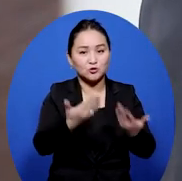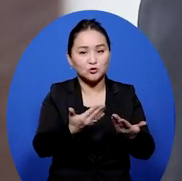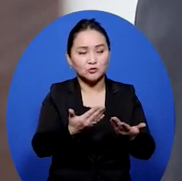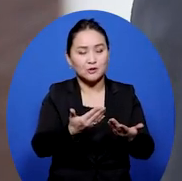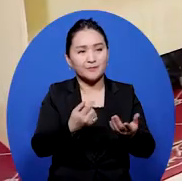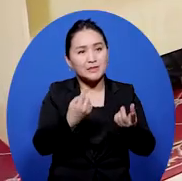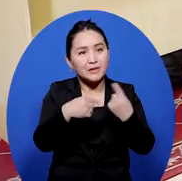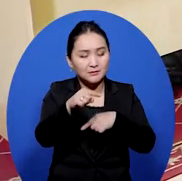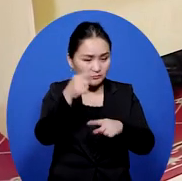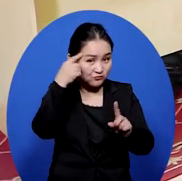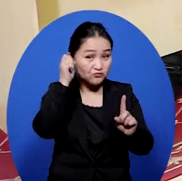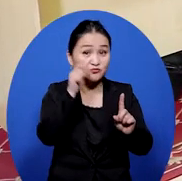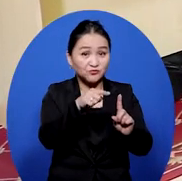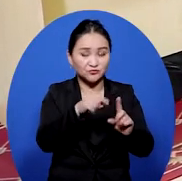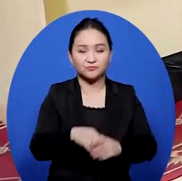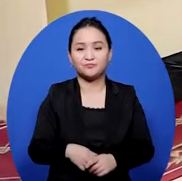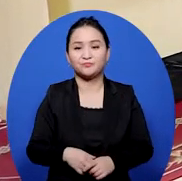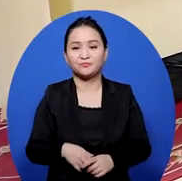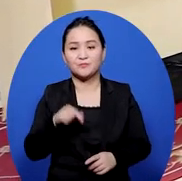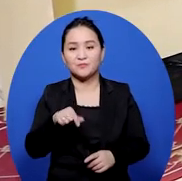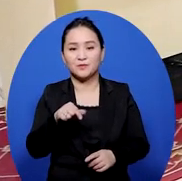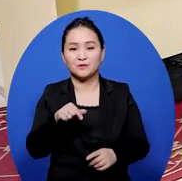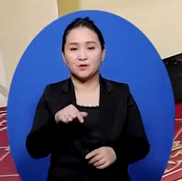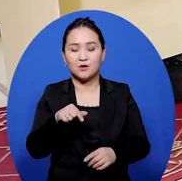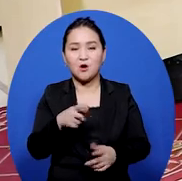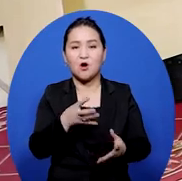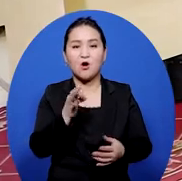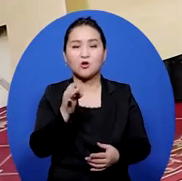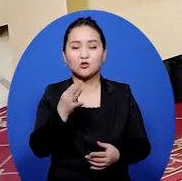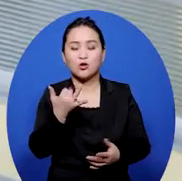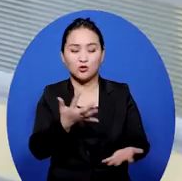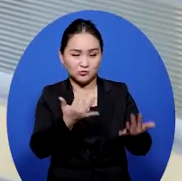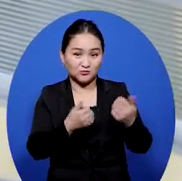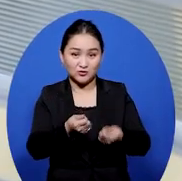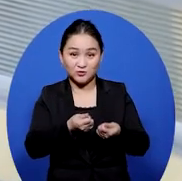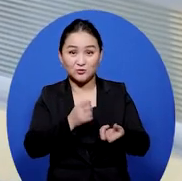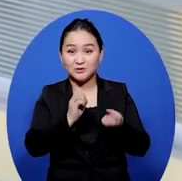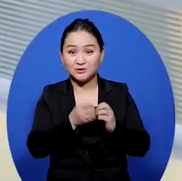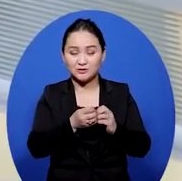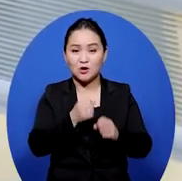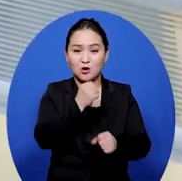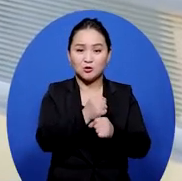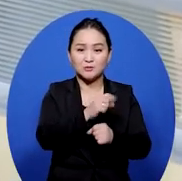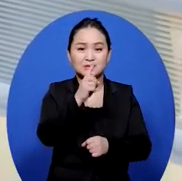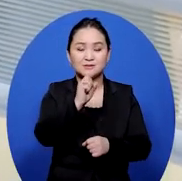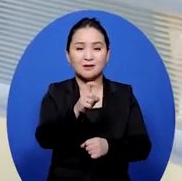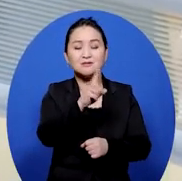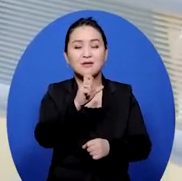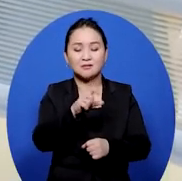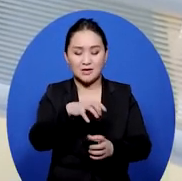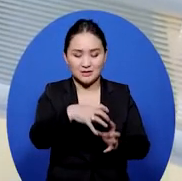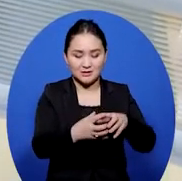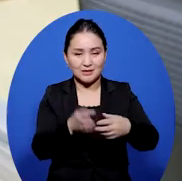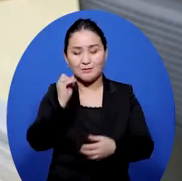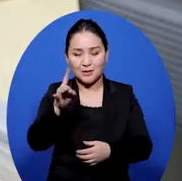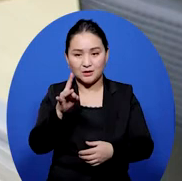зорилт байна. Энэ тал дээр бид нар бас одоо оронтон дээр зохицуулт хийж хагаад хөдөлмөрийн зах зээлийг дэмжих Дэлхийн банкны